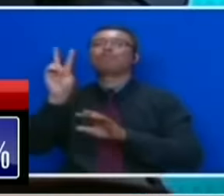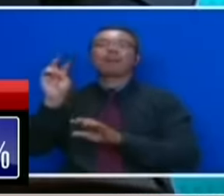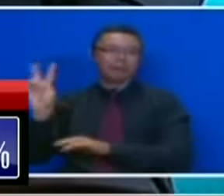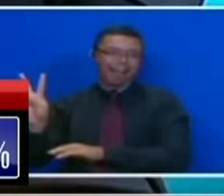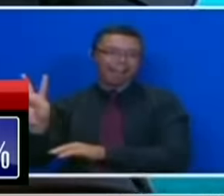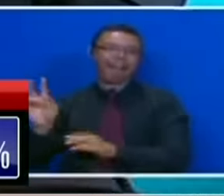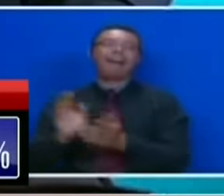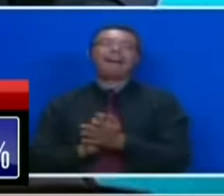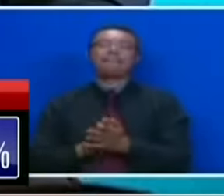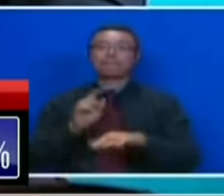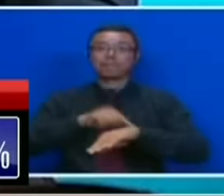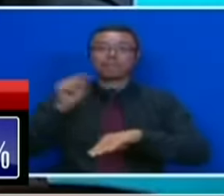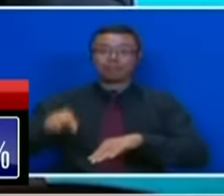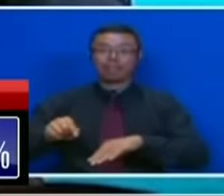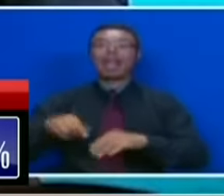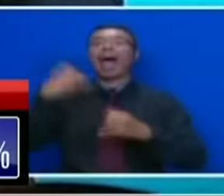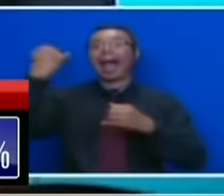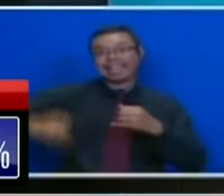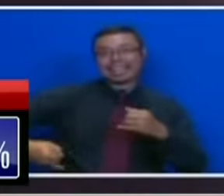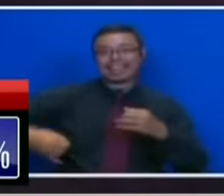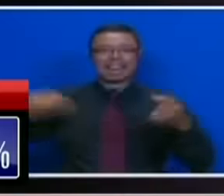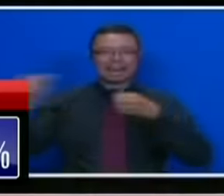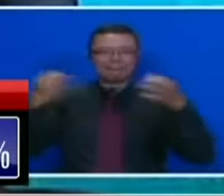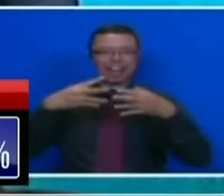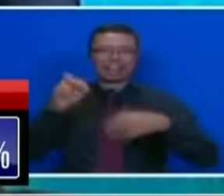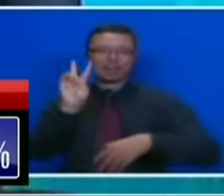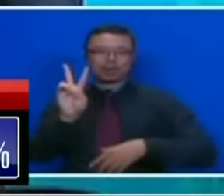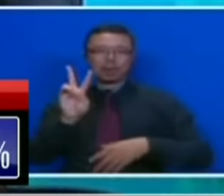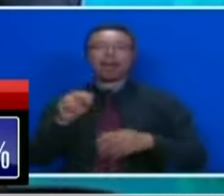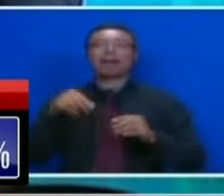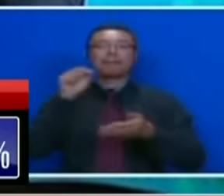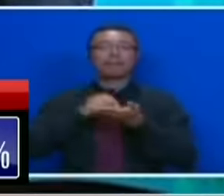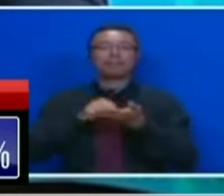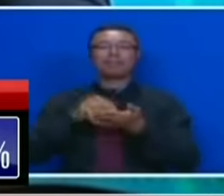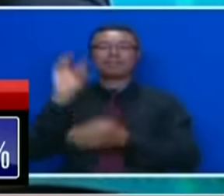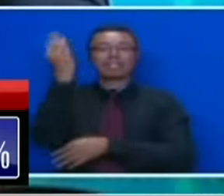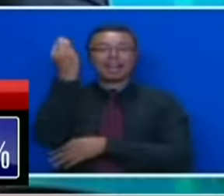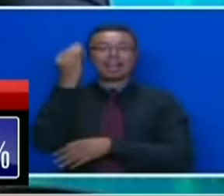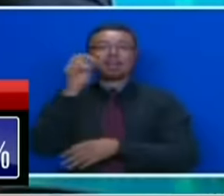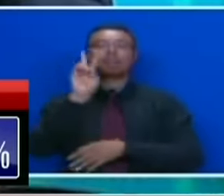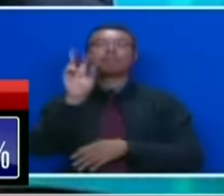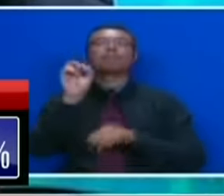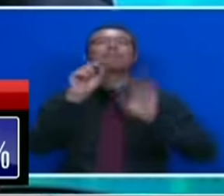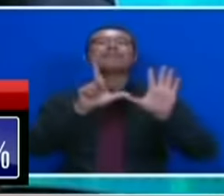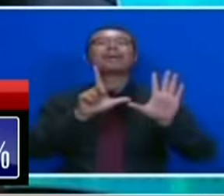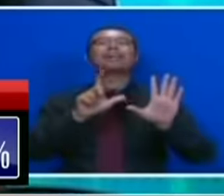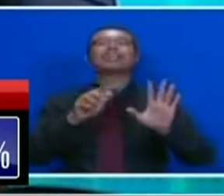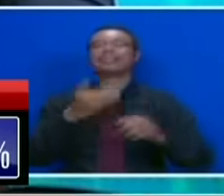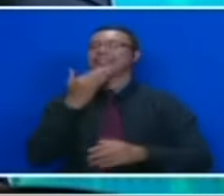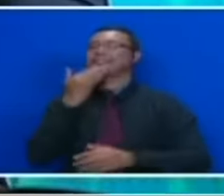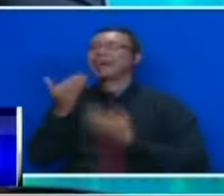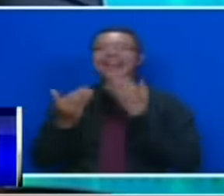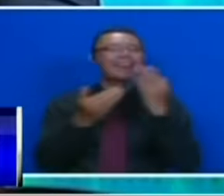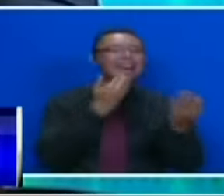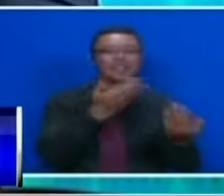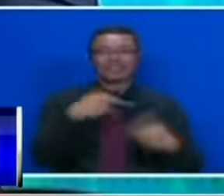2017-2022. Dan ini adalah akhir debat kedua Pilkada DKI 2017. Kami ucapkan terima kasih Anda